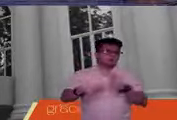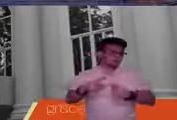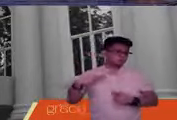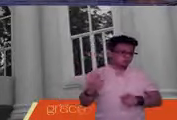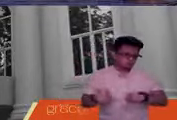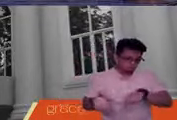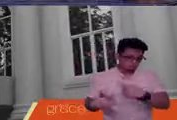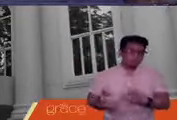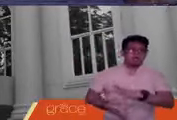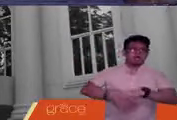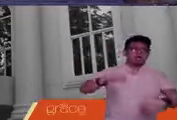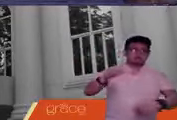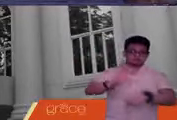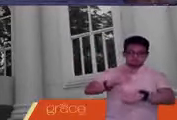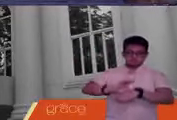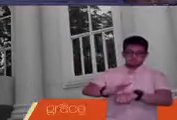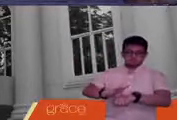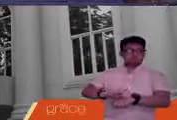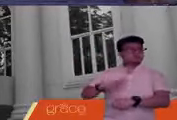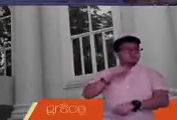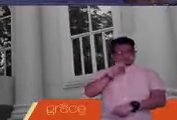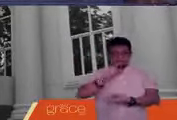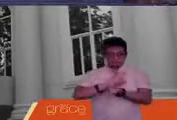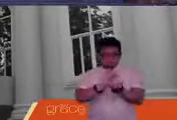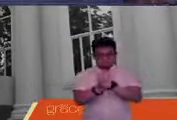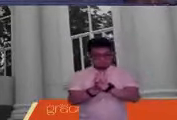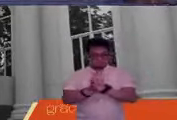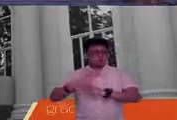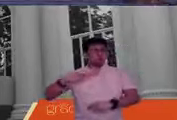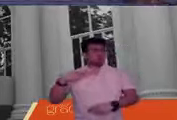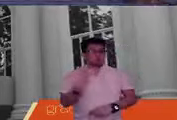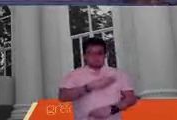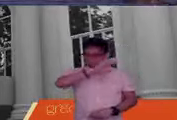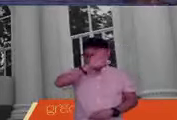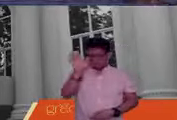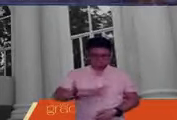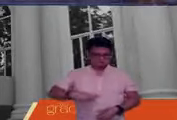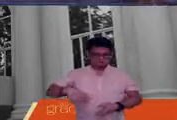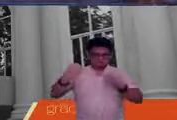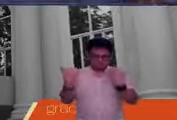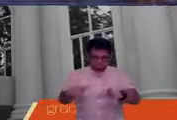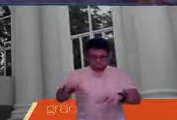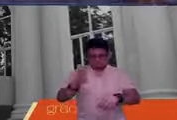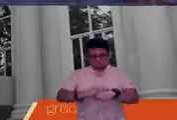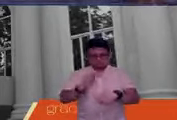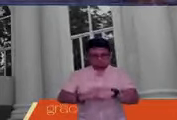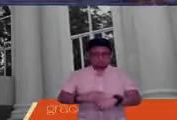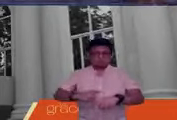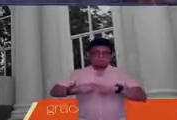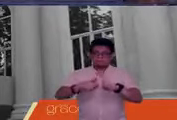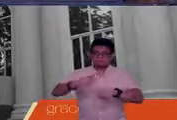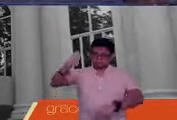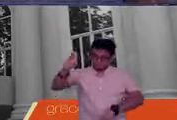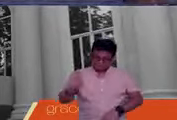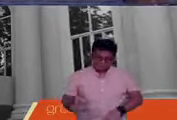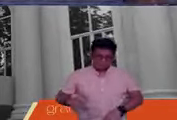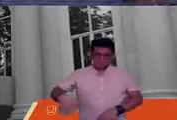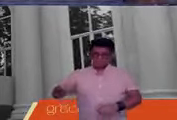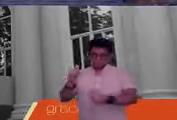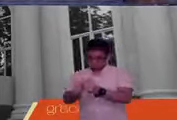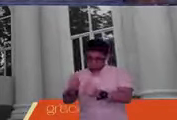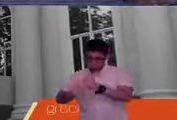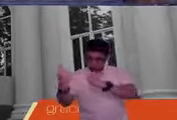imong kinabuhi. Mga kaigsunan, di yun kakapulfill sa imong ministry. But God wants